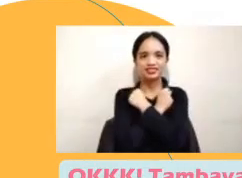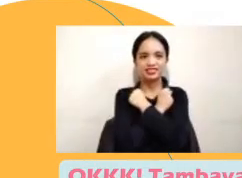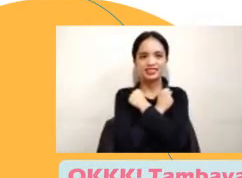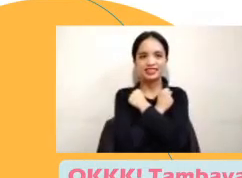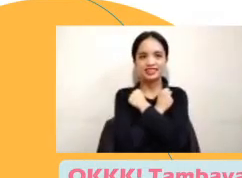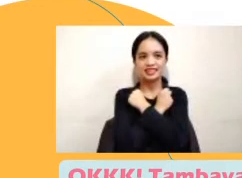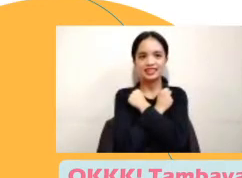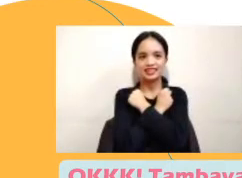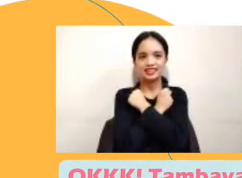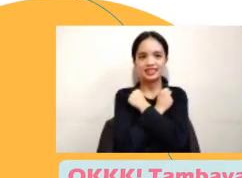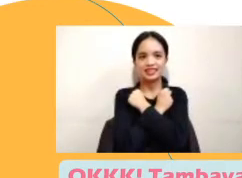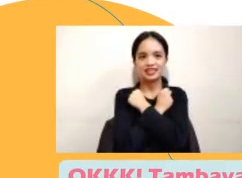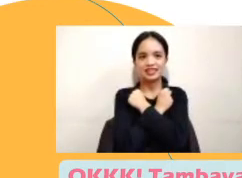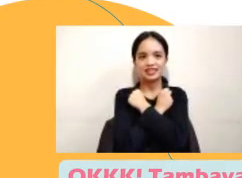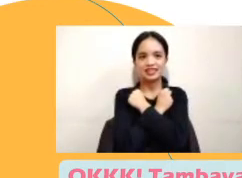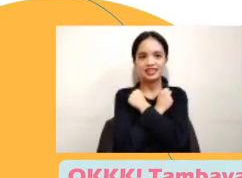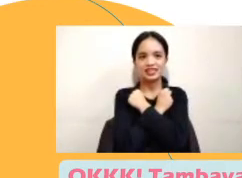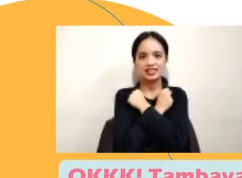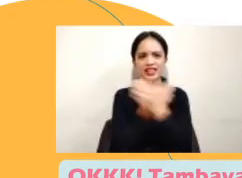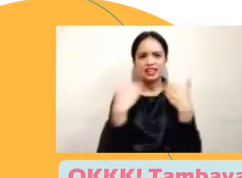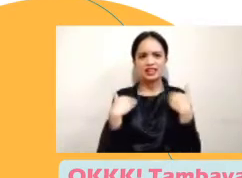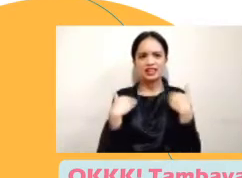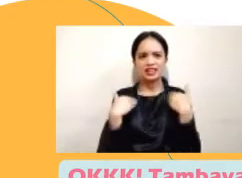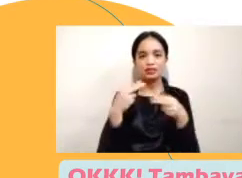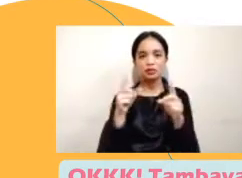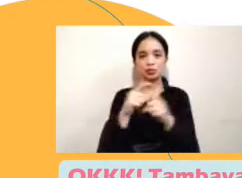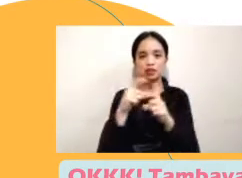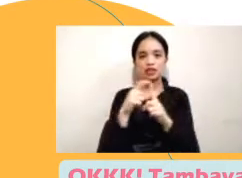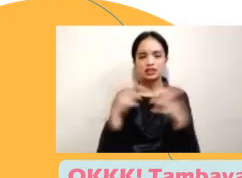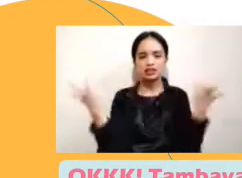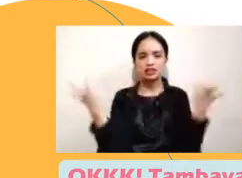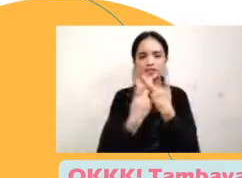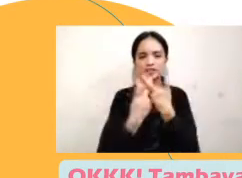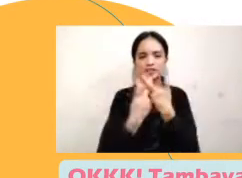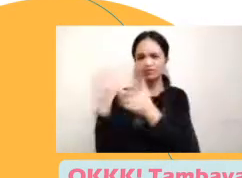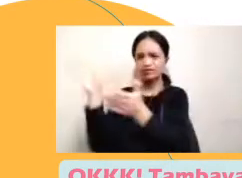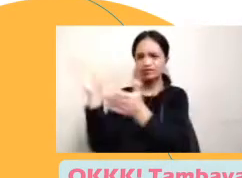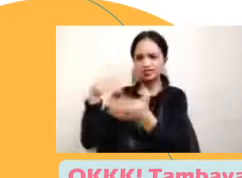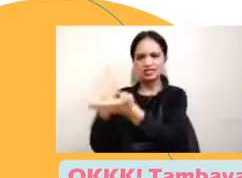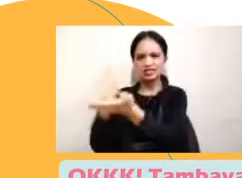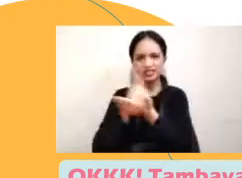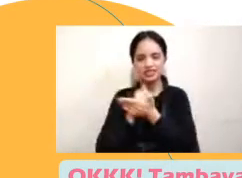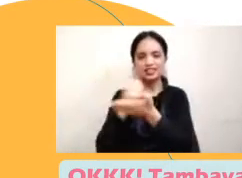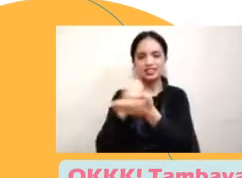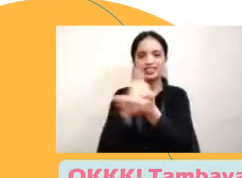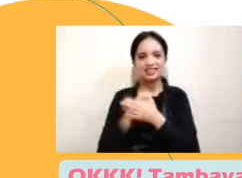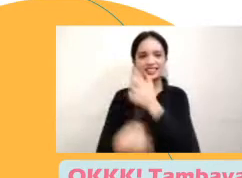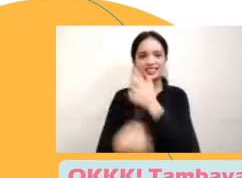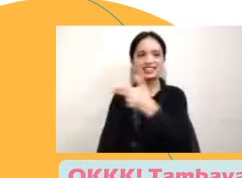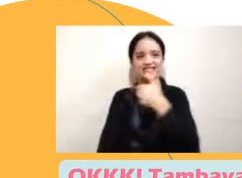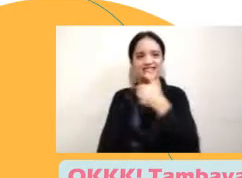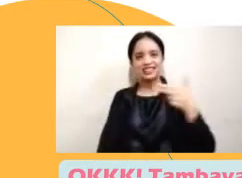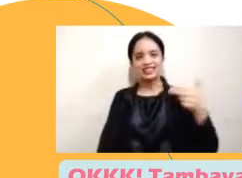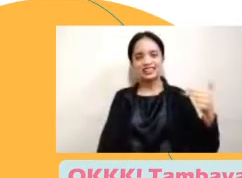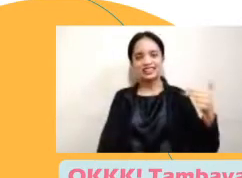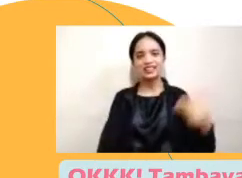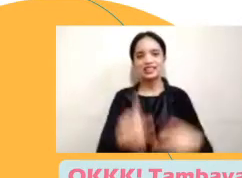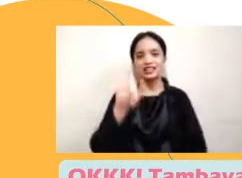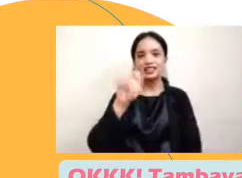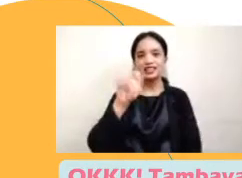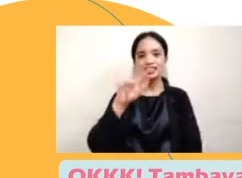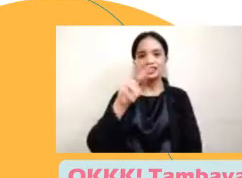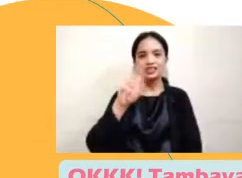Tindig. May tindig na ba tayo? Wala pa. Salungan. Ay, sorry. Tindig. Nagpag-chat ako eh. Tindig.